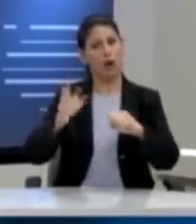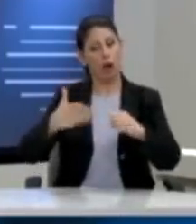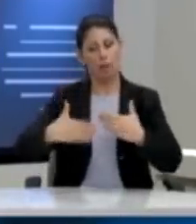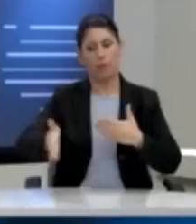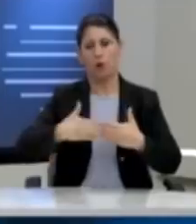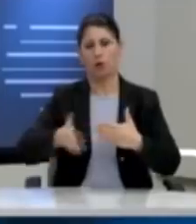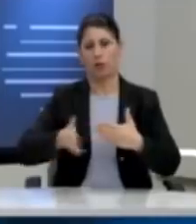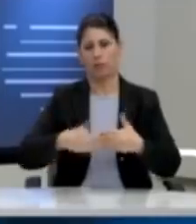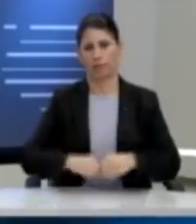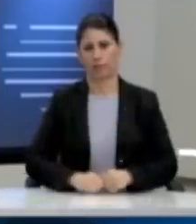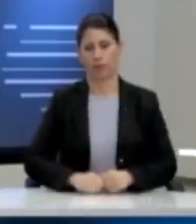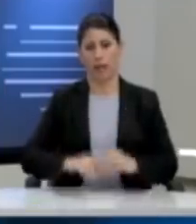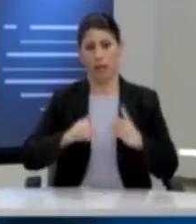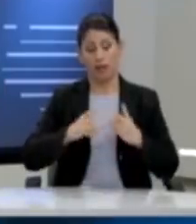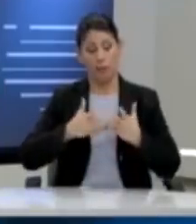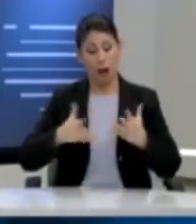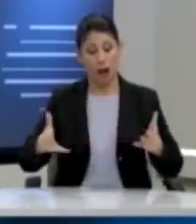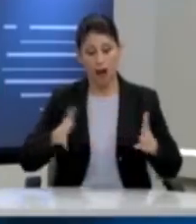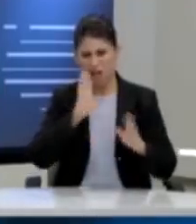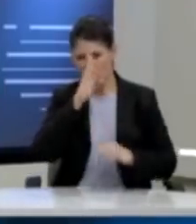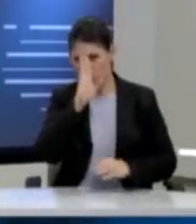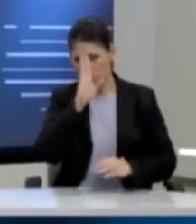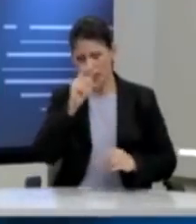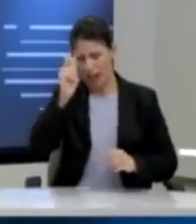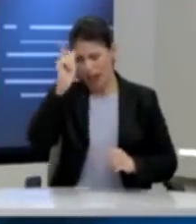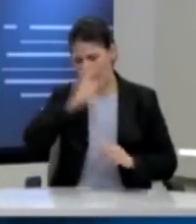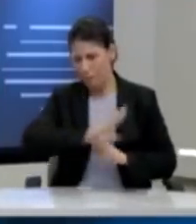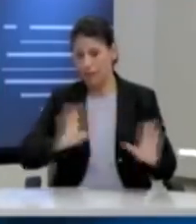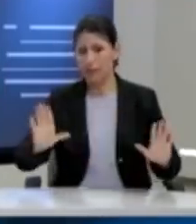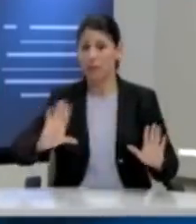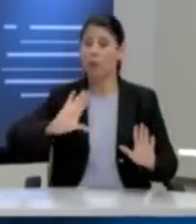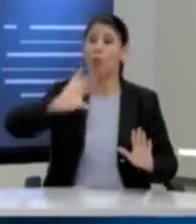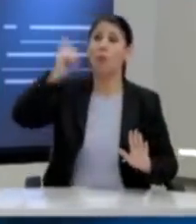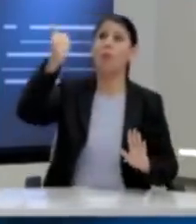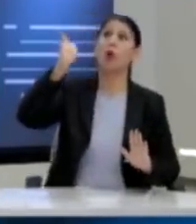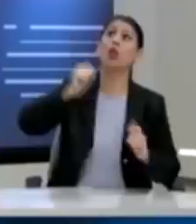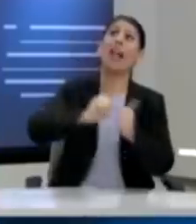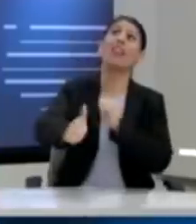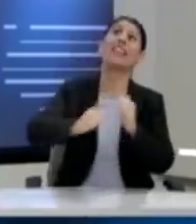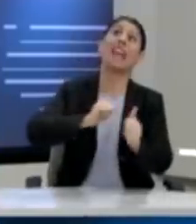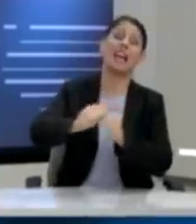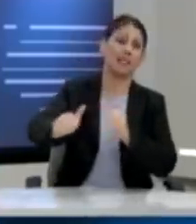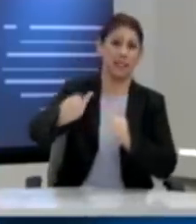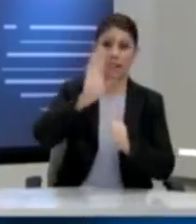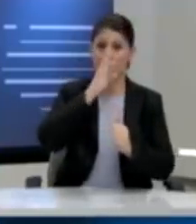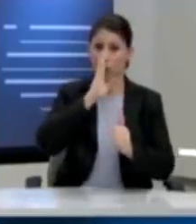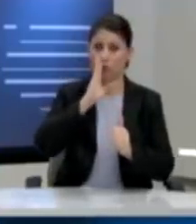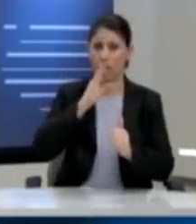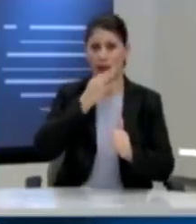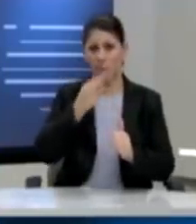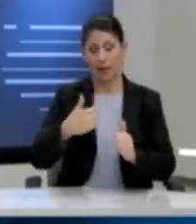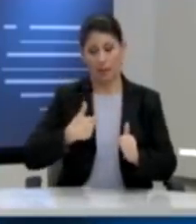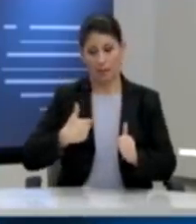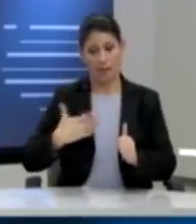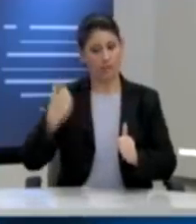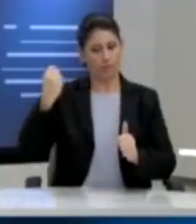πόρτα. Δεύτερη μεγάλη υποκρισία, απίστευτη. Είσαστε, πώς να το πω, πρωταθλητές. Λέει, εμείς κρατάμε το δημόσιο